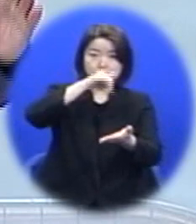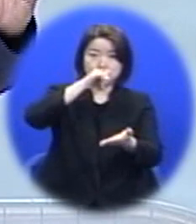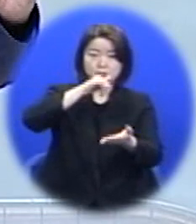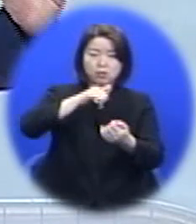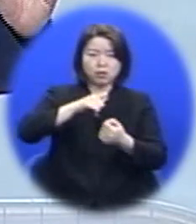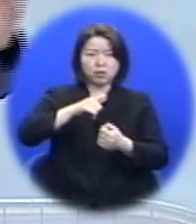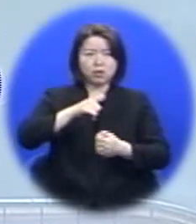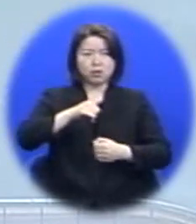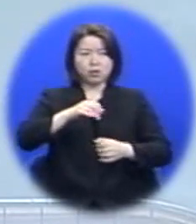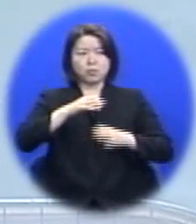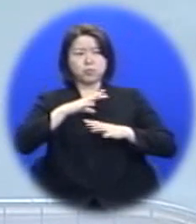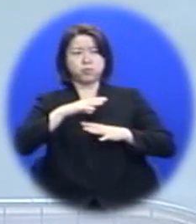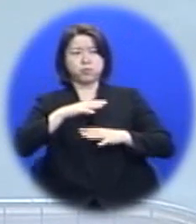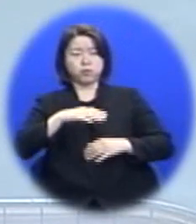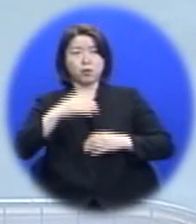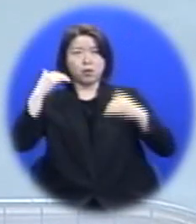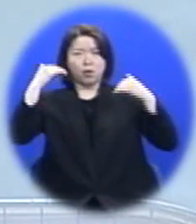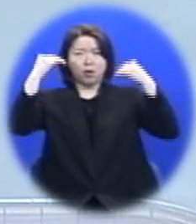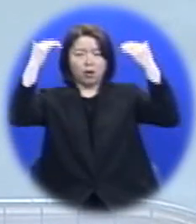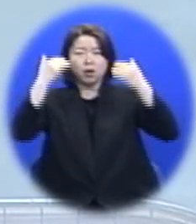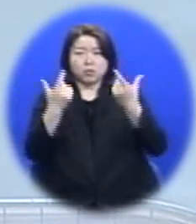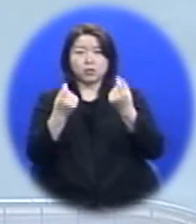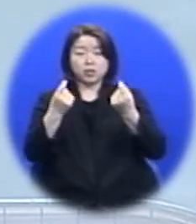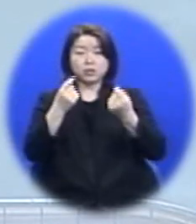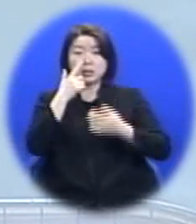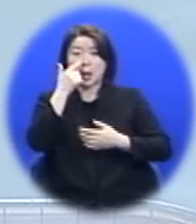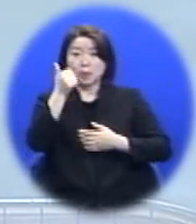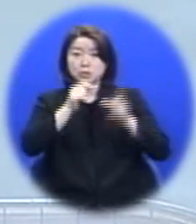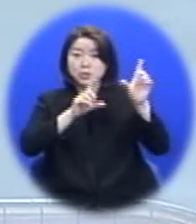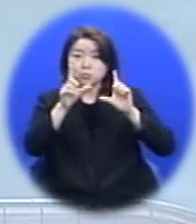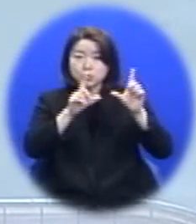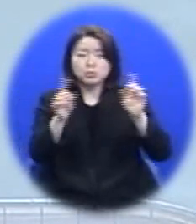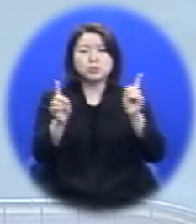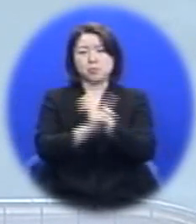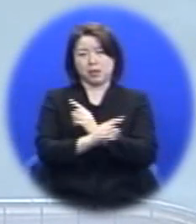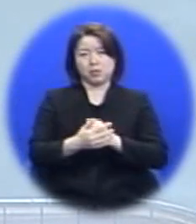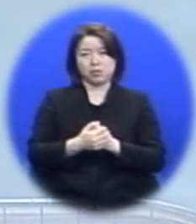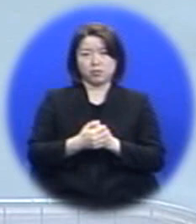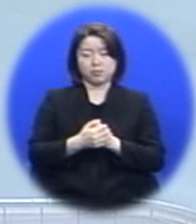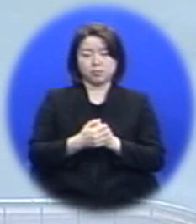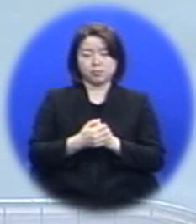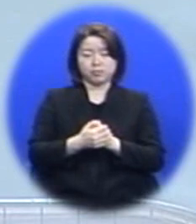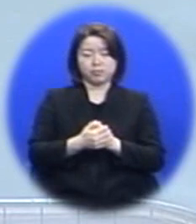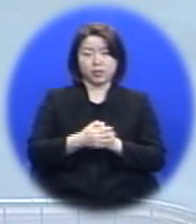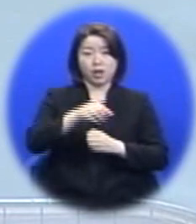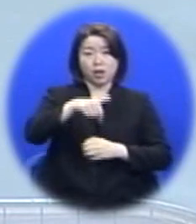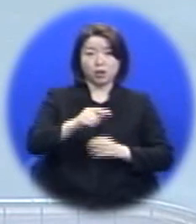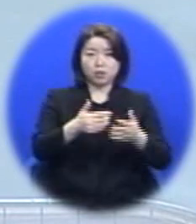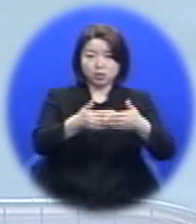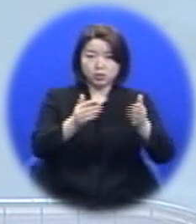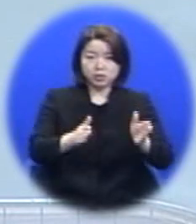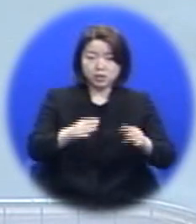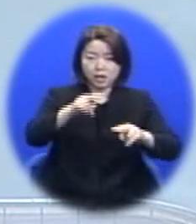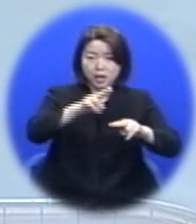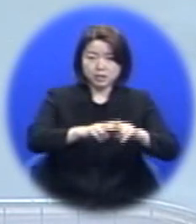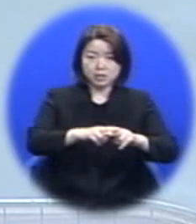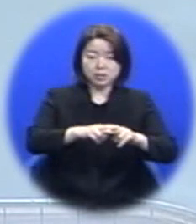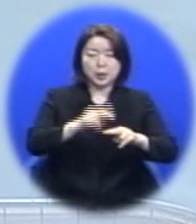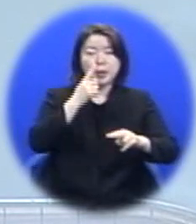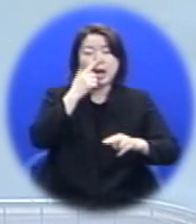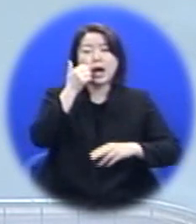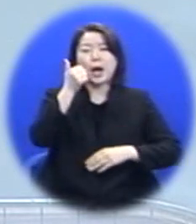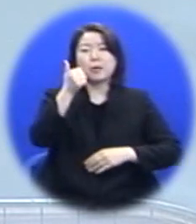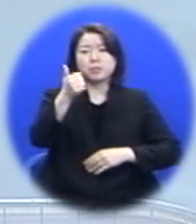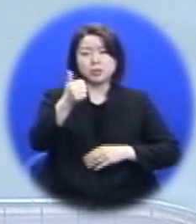그렇게 무서운 거인 같은 아버지였는데 거실에 앉아서 아버지 앞에 앉아서 아버지에게